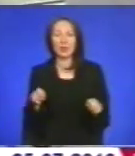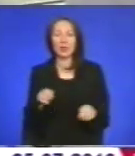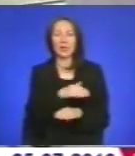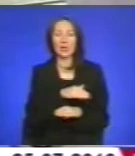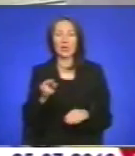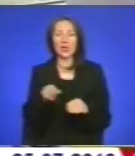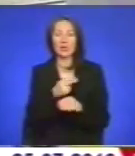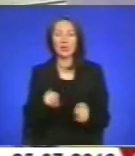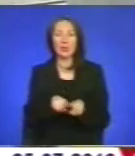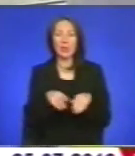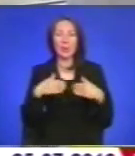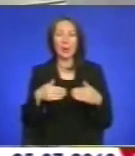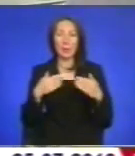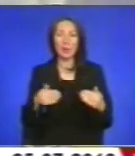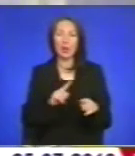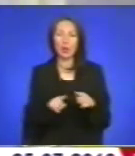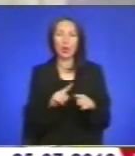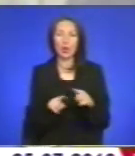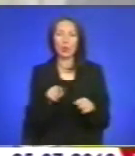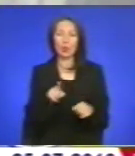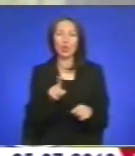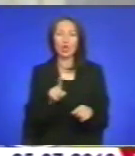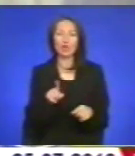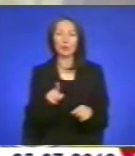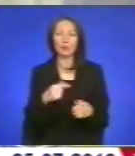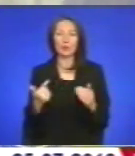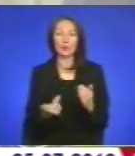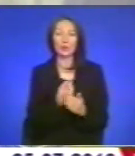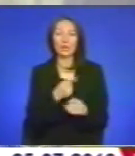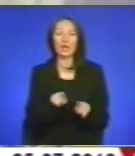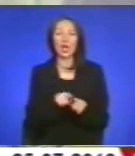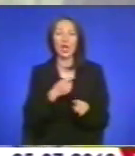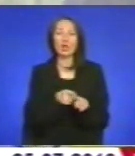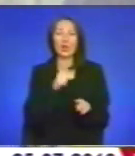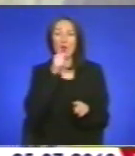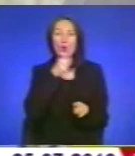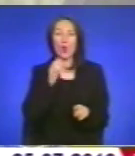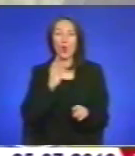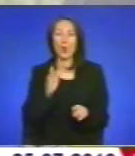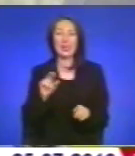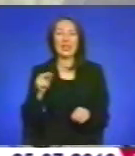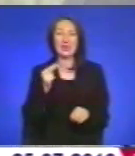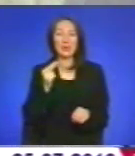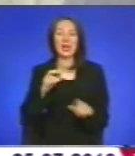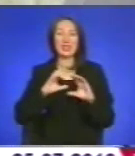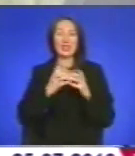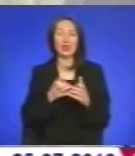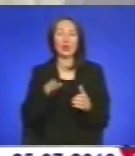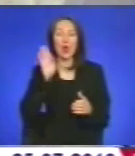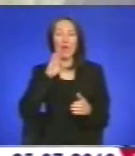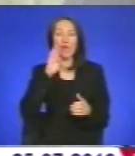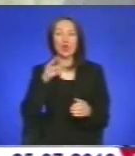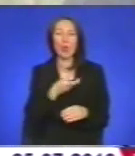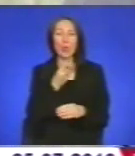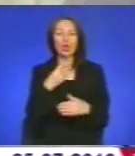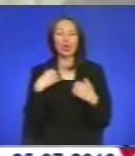такими темпами, скажімо так, прискореними, тому що знову цього року буде чемпіонат світу з водомоторного спорту. І